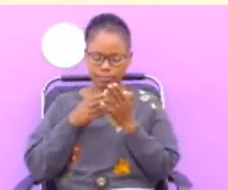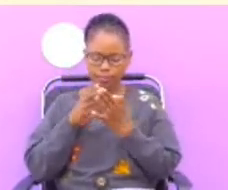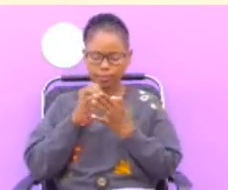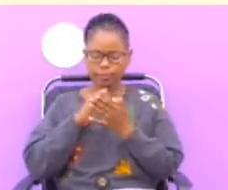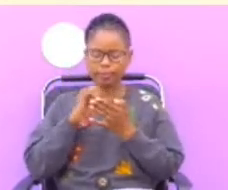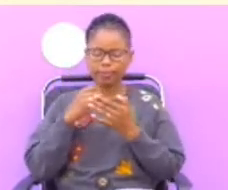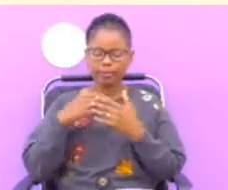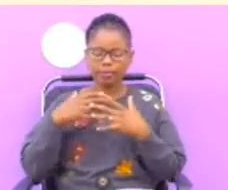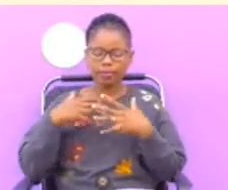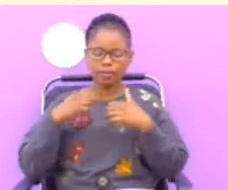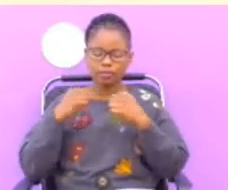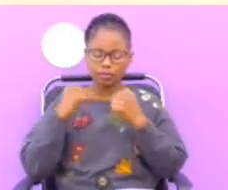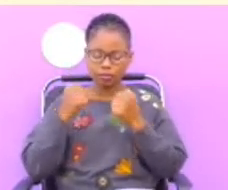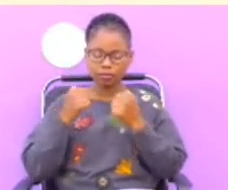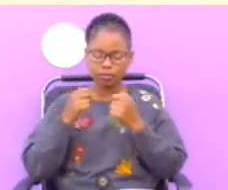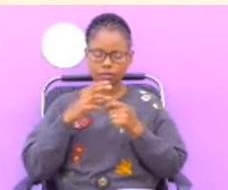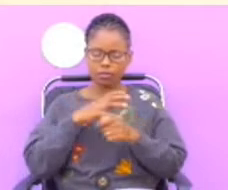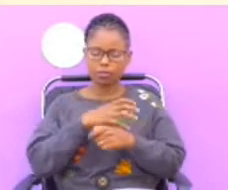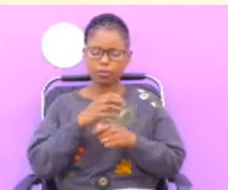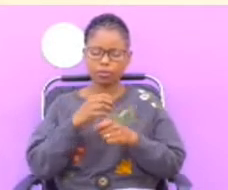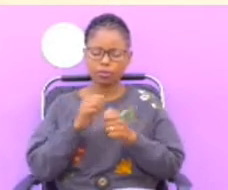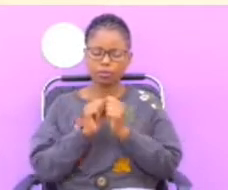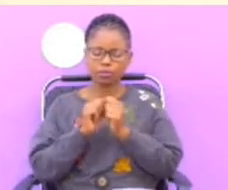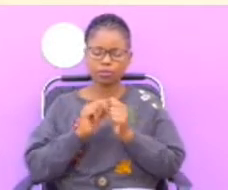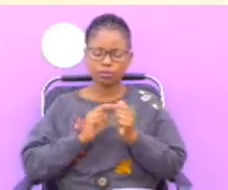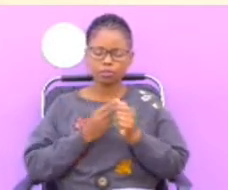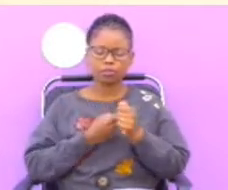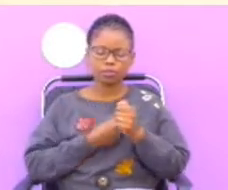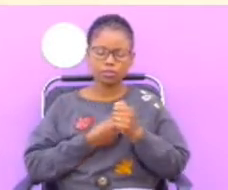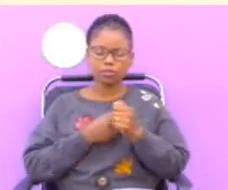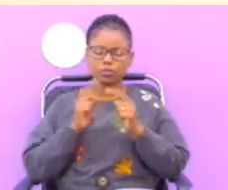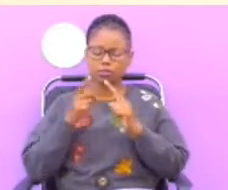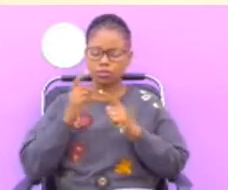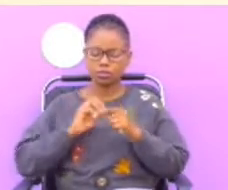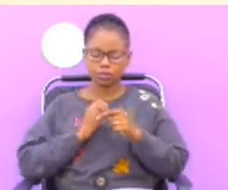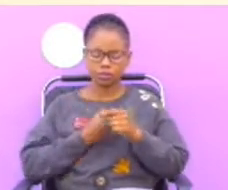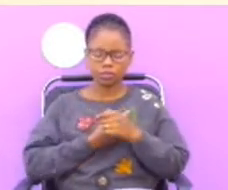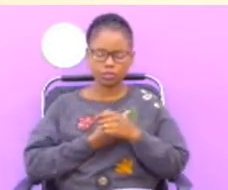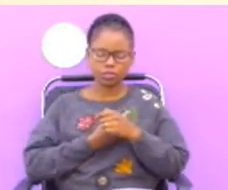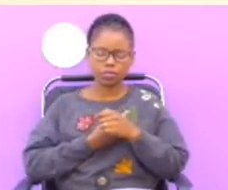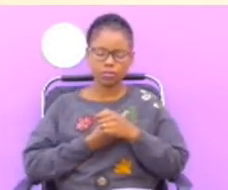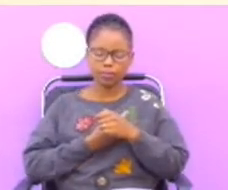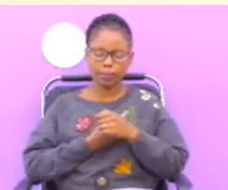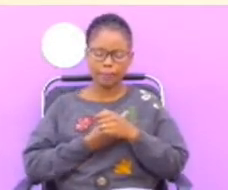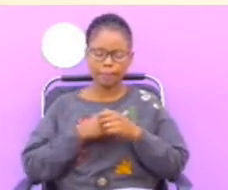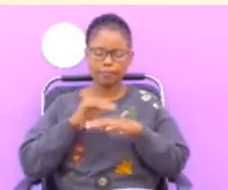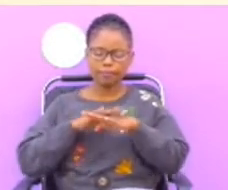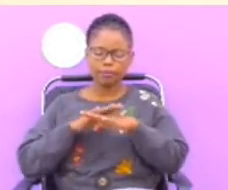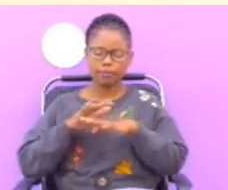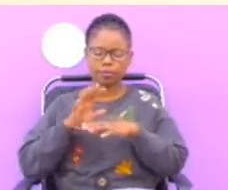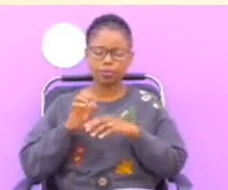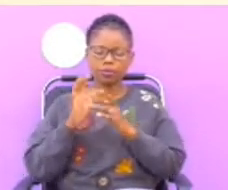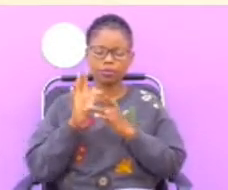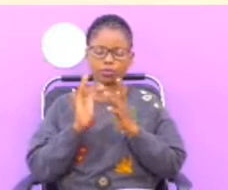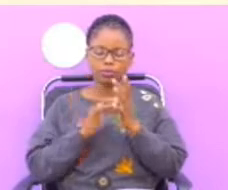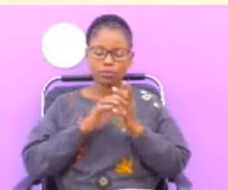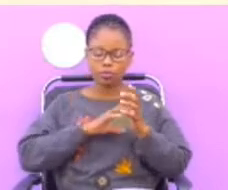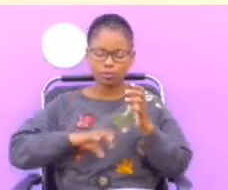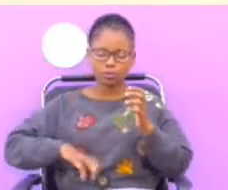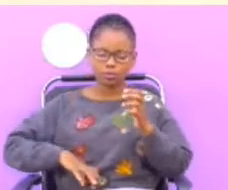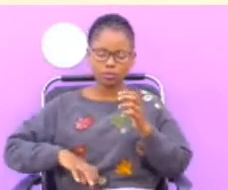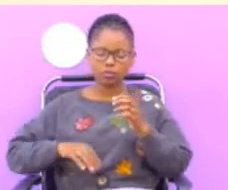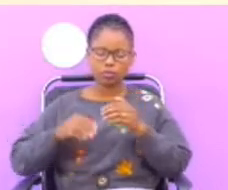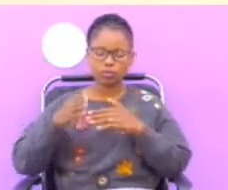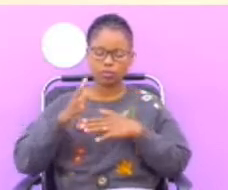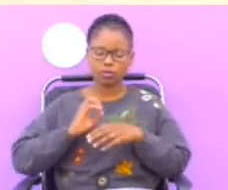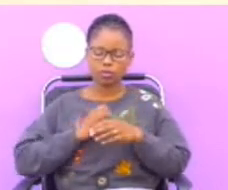nĩ rĩrĩ hinya. Wĩ Ngai hamwe na ithuĩ, na wĩ Ngai ũhotani witũ. Na nĩ wega-inĩ na ũtugi-inĩ wa Jesu Kristo